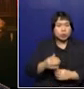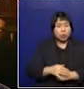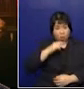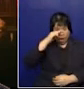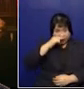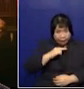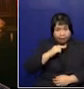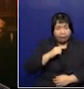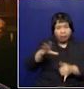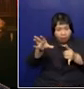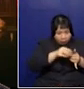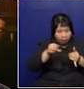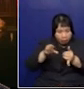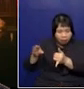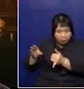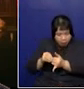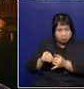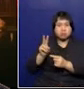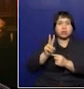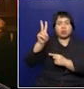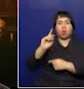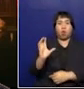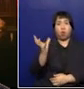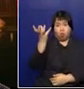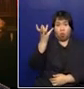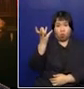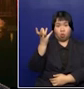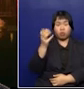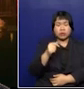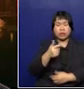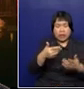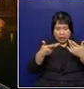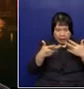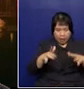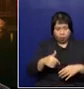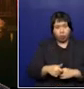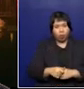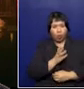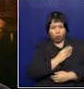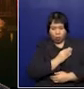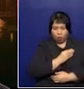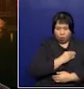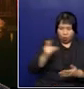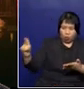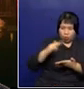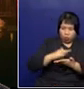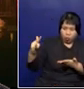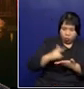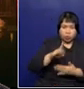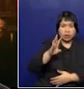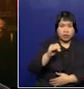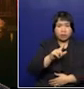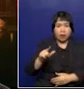ศไทยผู้ติดโควิดทะยานขึ้นสู่อันดับ2ของโลกฮะแล้วก็ตอนนั้นเรากำลังตื่นเต้นกับนักท่องเที่ยว40ล้านคนที่จะเข้าประ